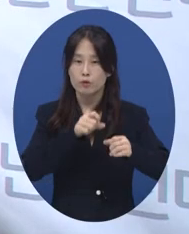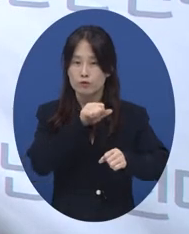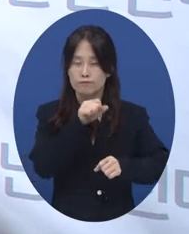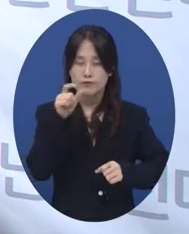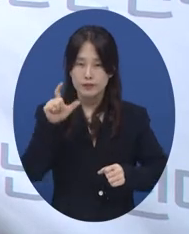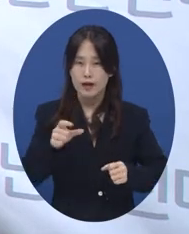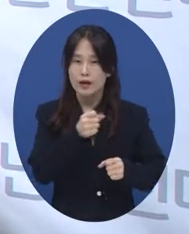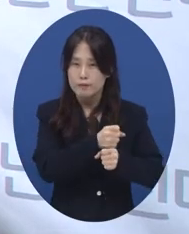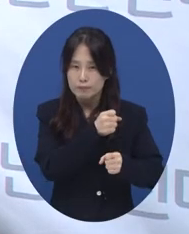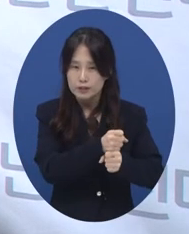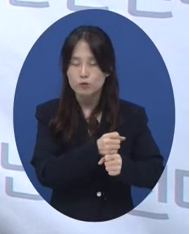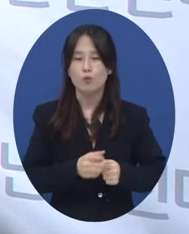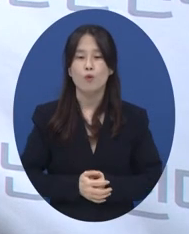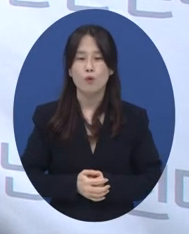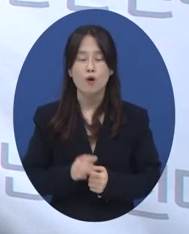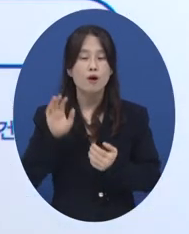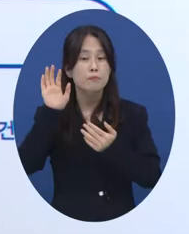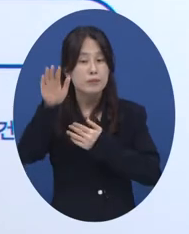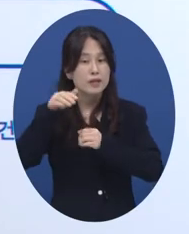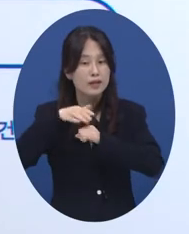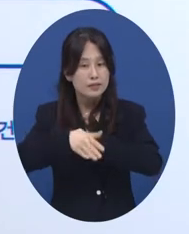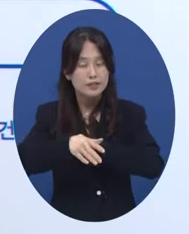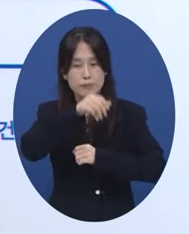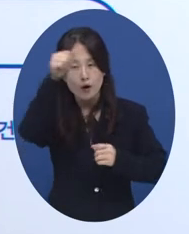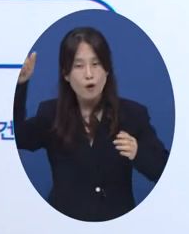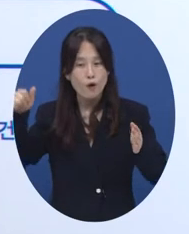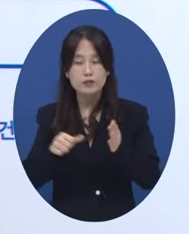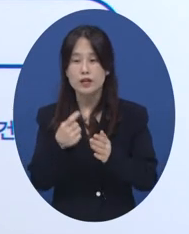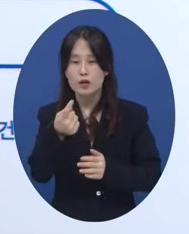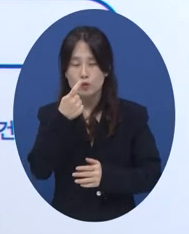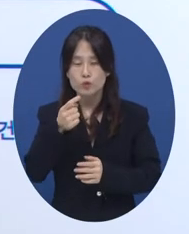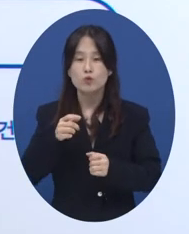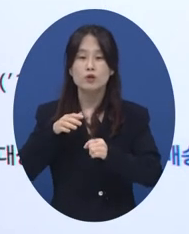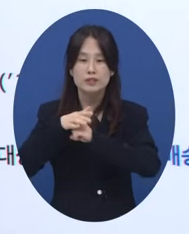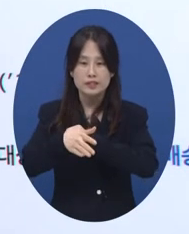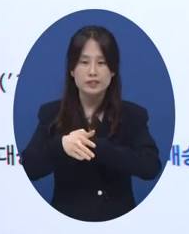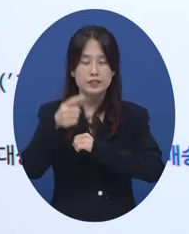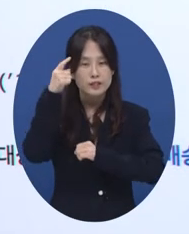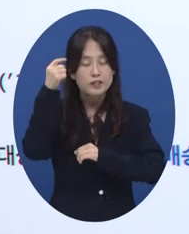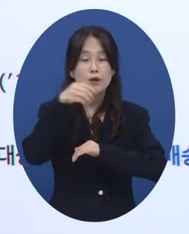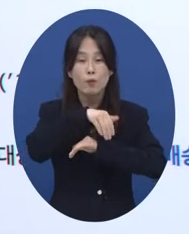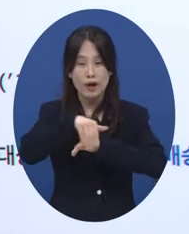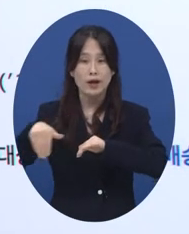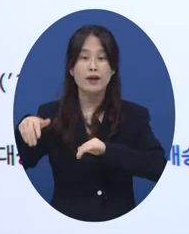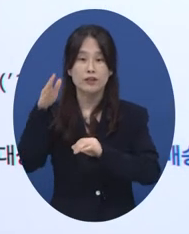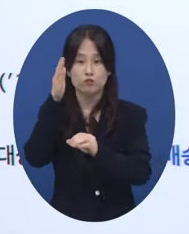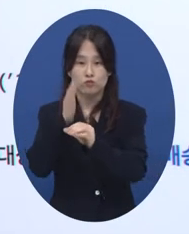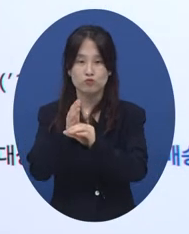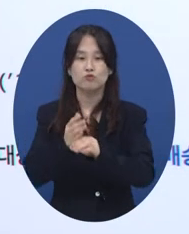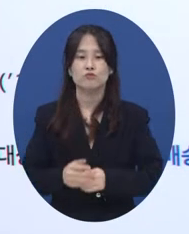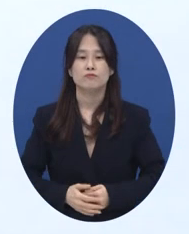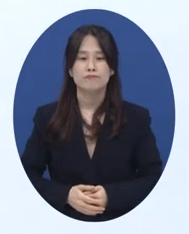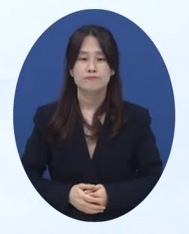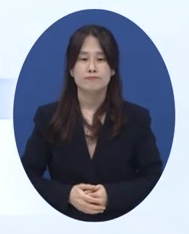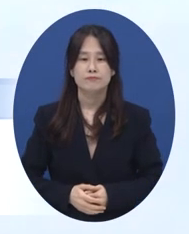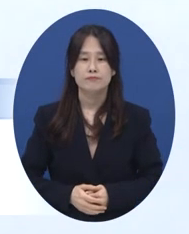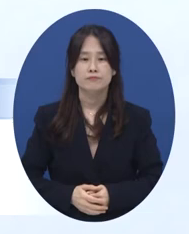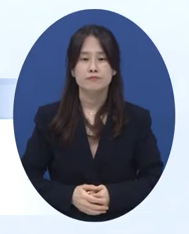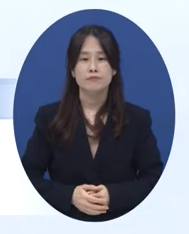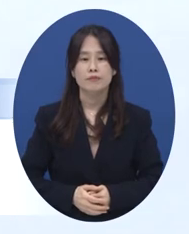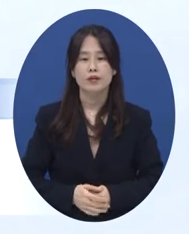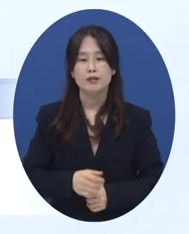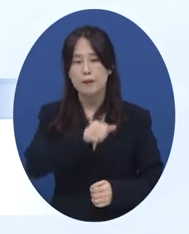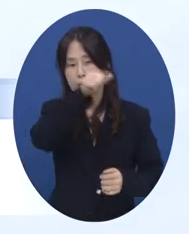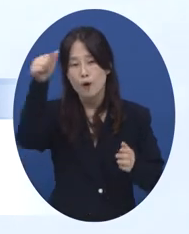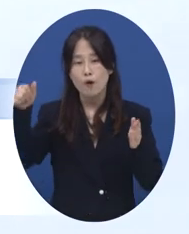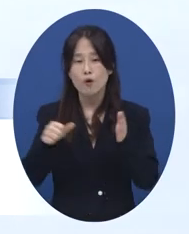담아 미래형 평생학습 방안을 마련해 구체적인 계획을 내놨습니다. 그 경기도의 평생교육